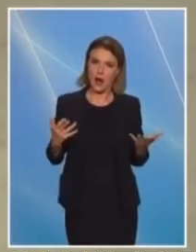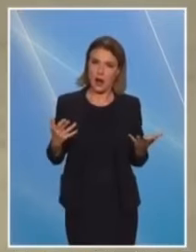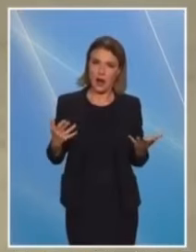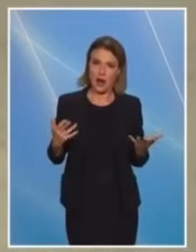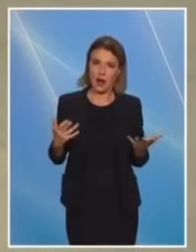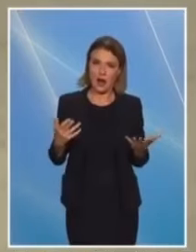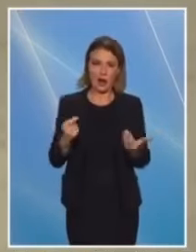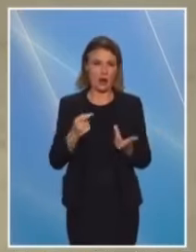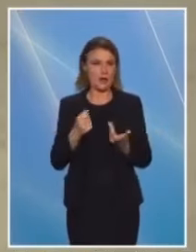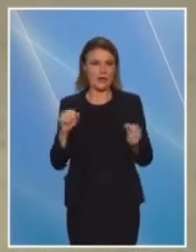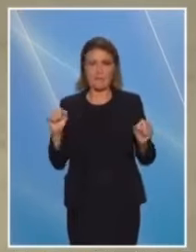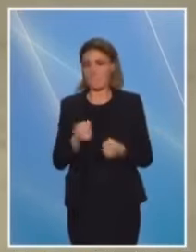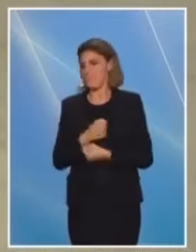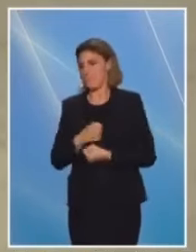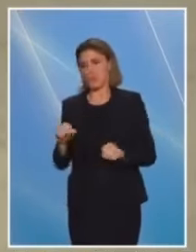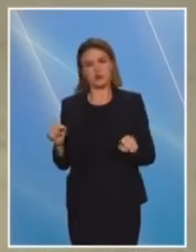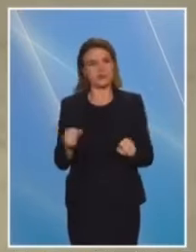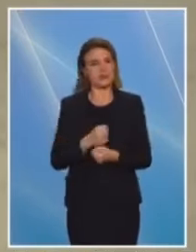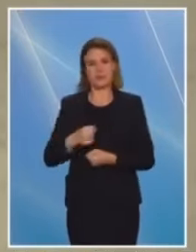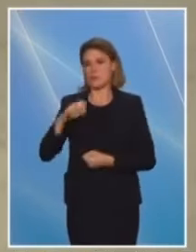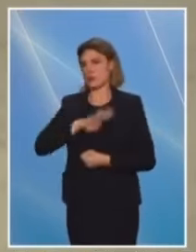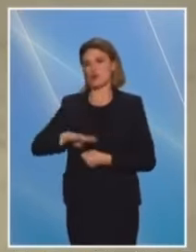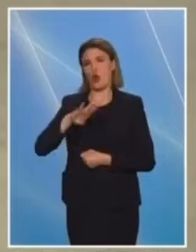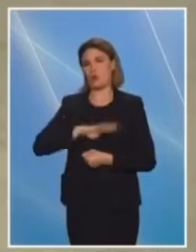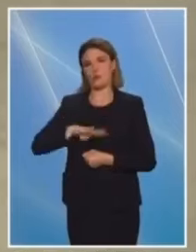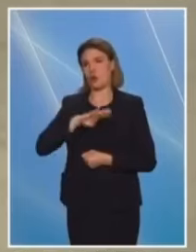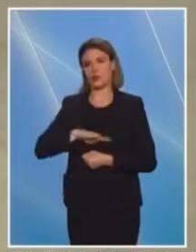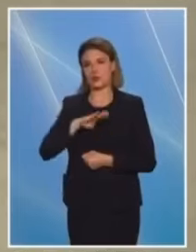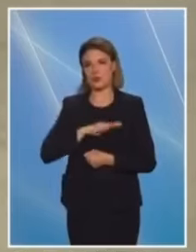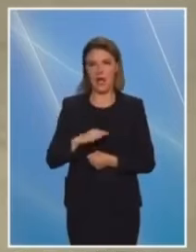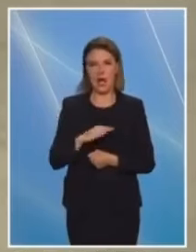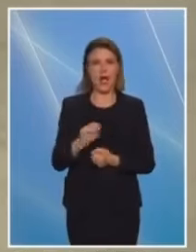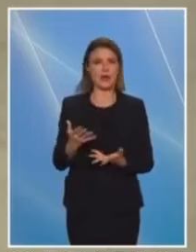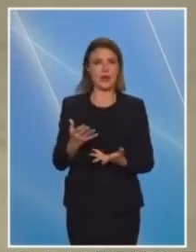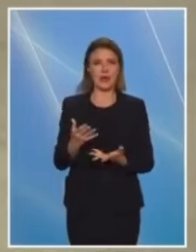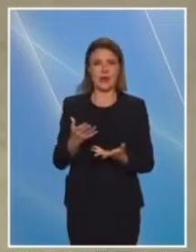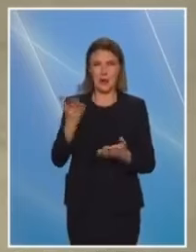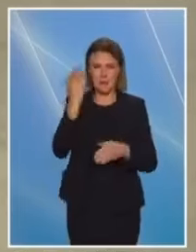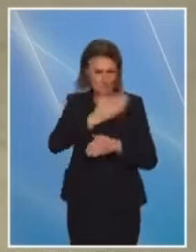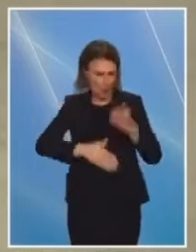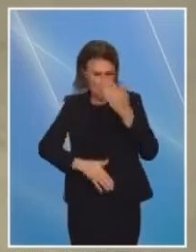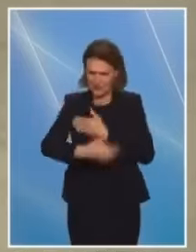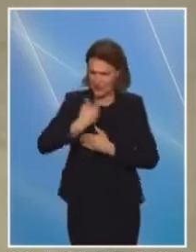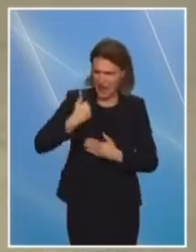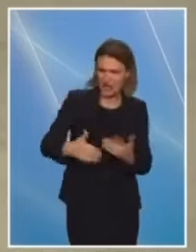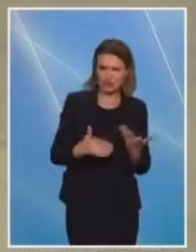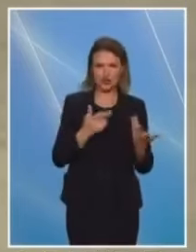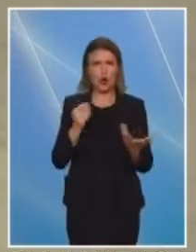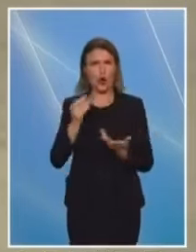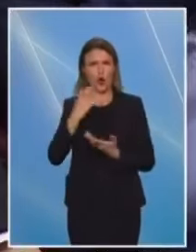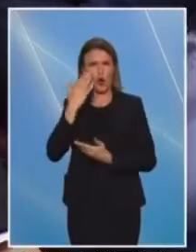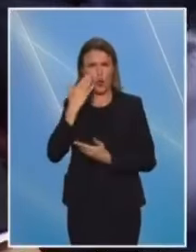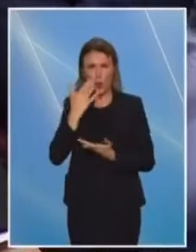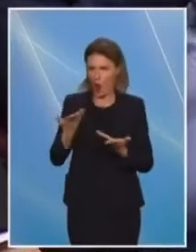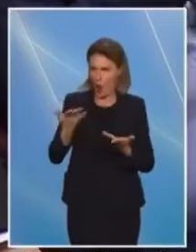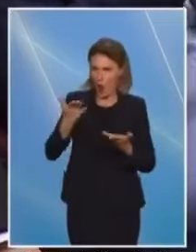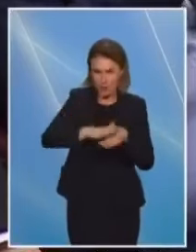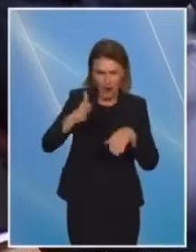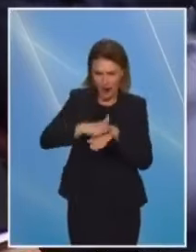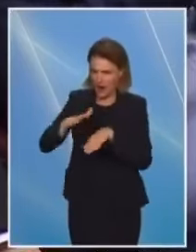fisiologicamente, non può sopportare certe mutilazioni e certe perdite di